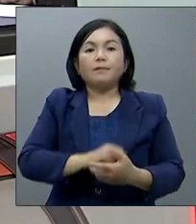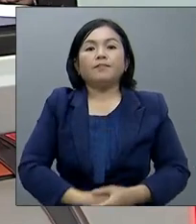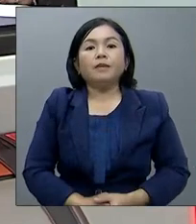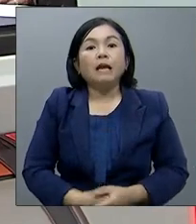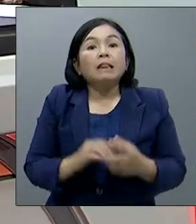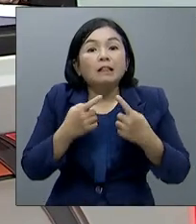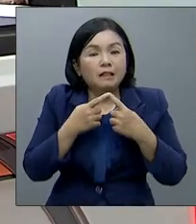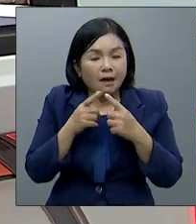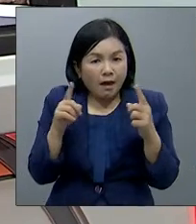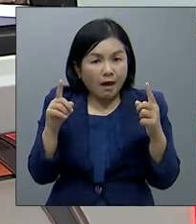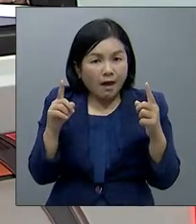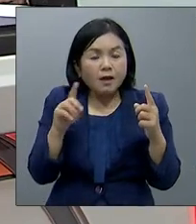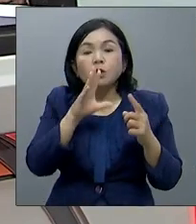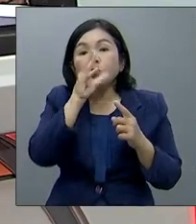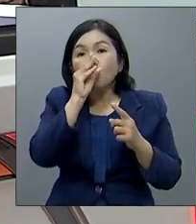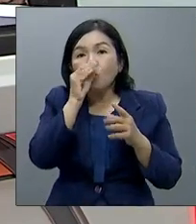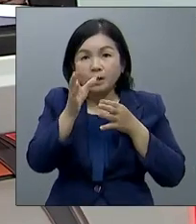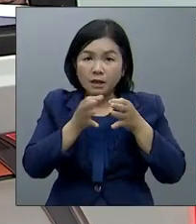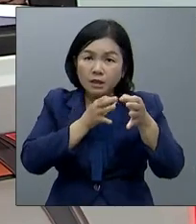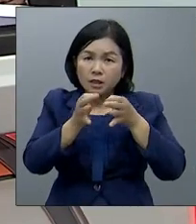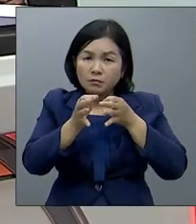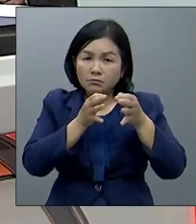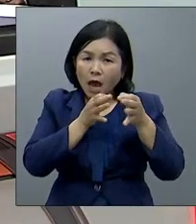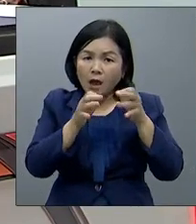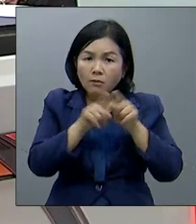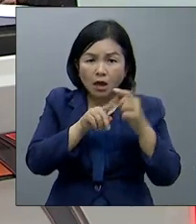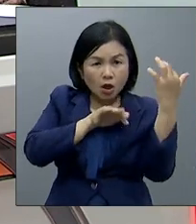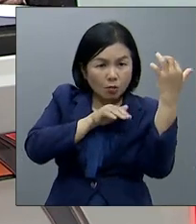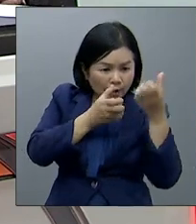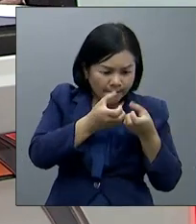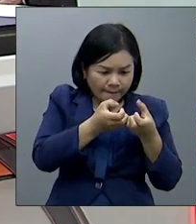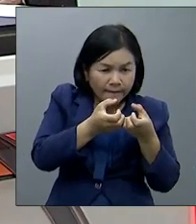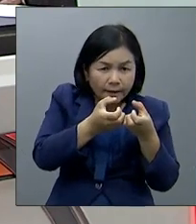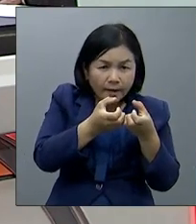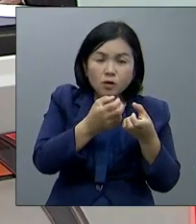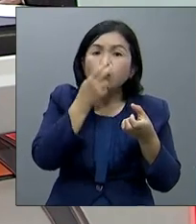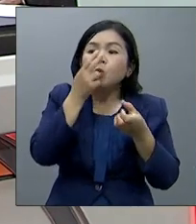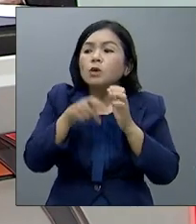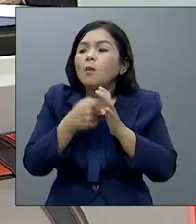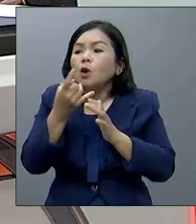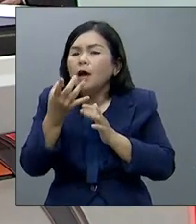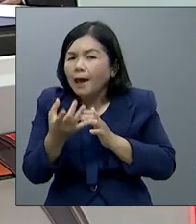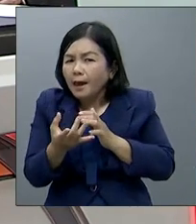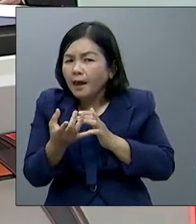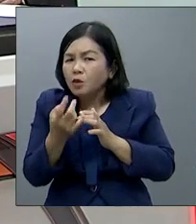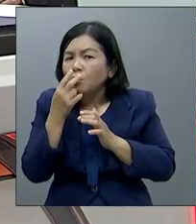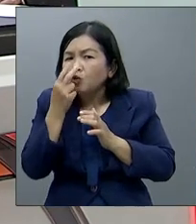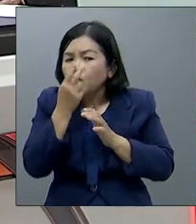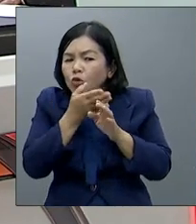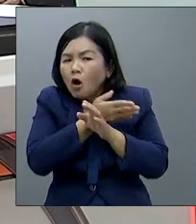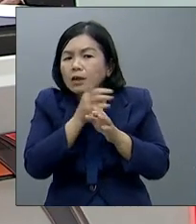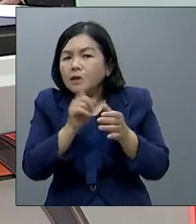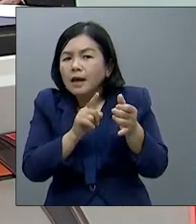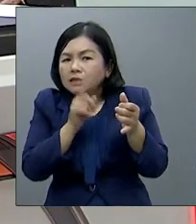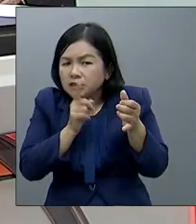แต่ทีนี้เนี่ยถ้าจะอธิบายกันด้วยเอาแบบเกมอย่างเดียวเนี่ยมันอาจจะต้องไปดูถึงเหตุผลที่มันอยู่เบื้องหลังนะคะว่ามันจะเป็นอย่างนั้น